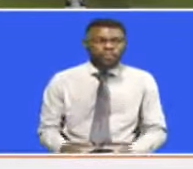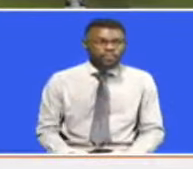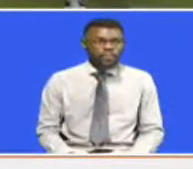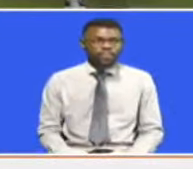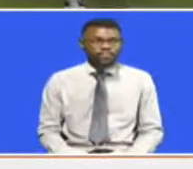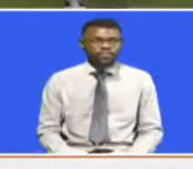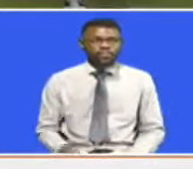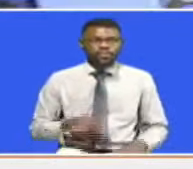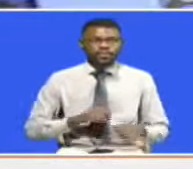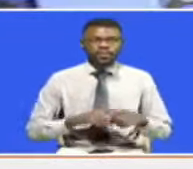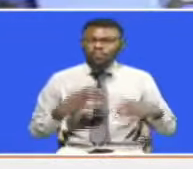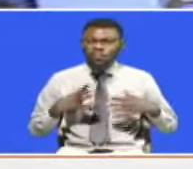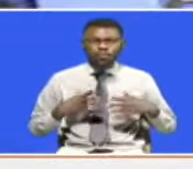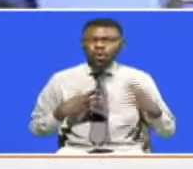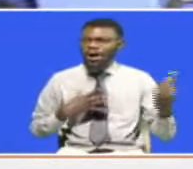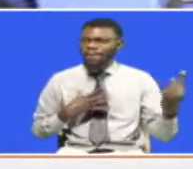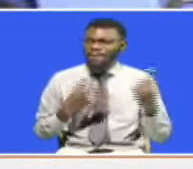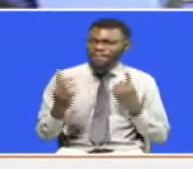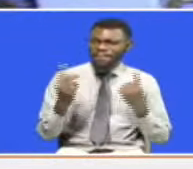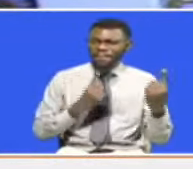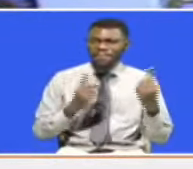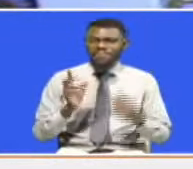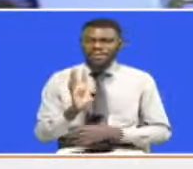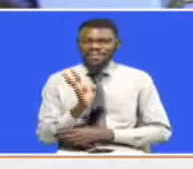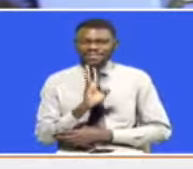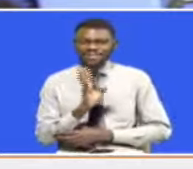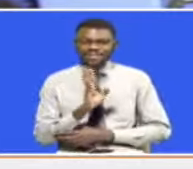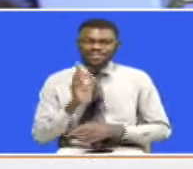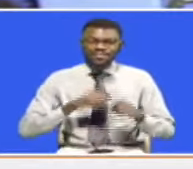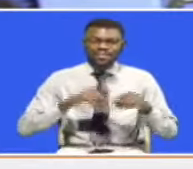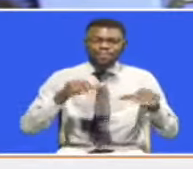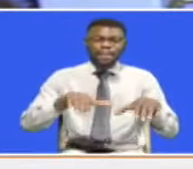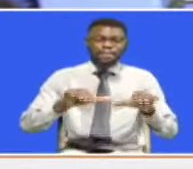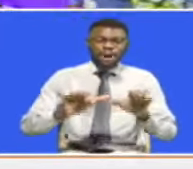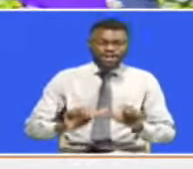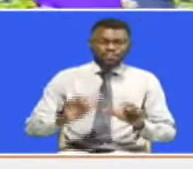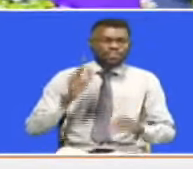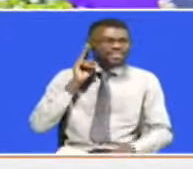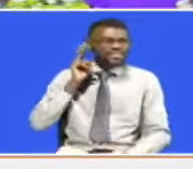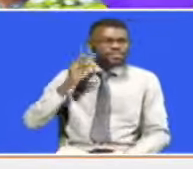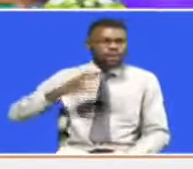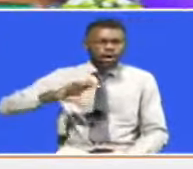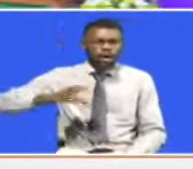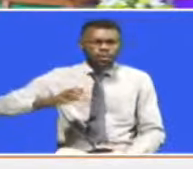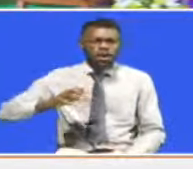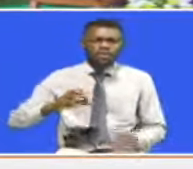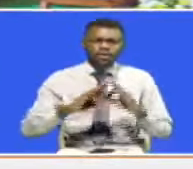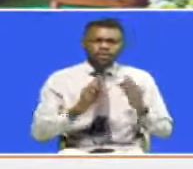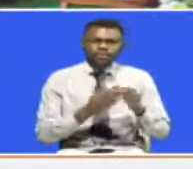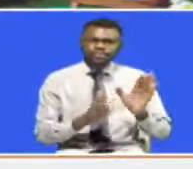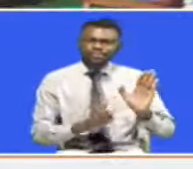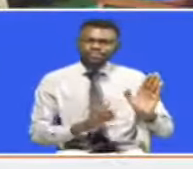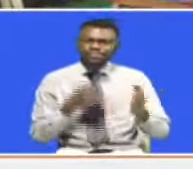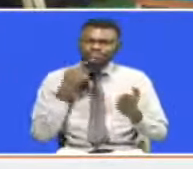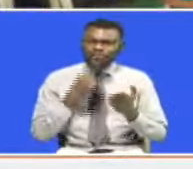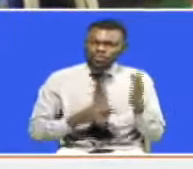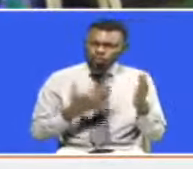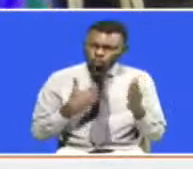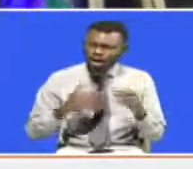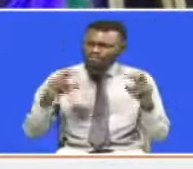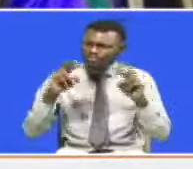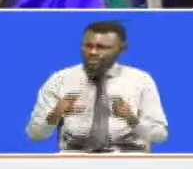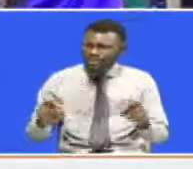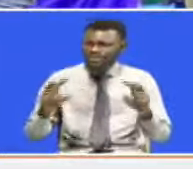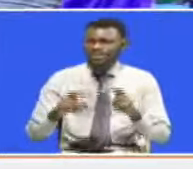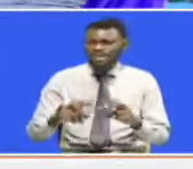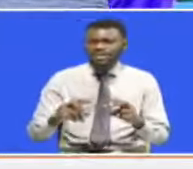Wakizungumza wakati wa mazishi ya Maigo katika kijiji cha Eremo huko Nyariba Chache, kaunti ya Kisii, familia yake imeahidi haki kwa njia zote